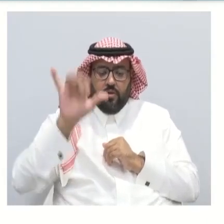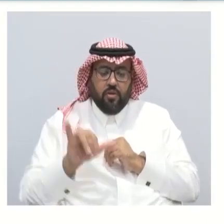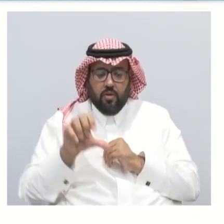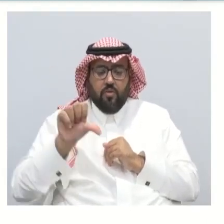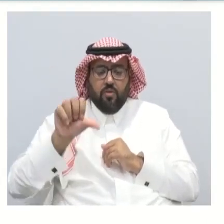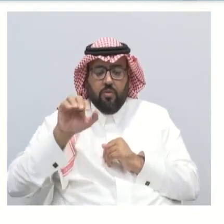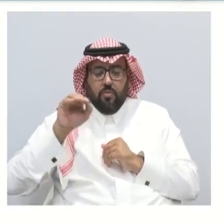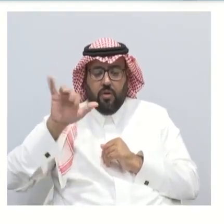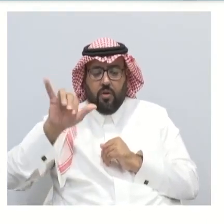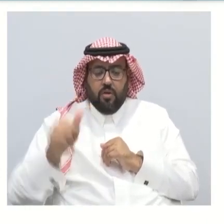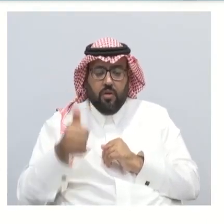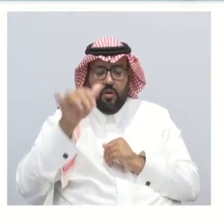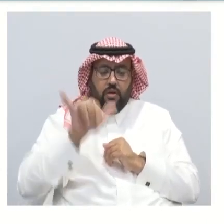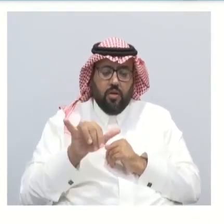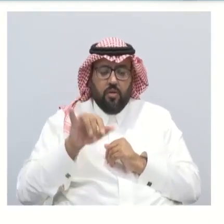ومماتي